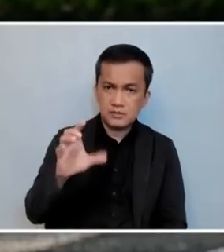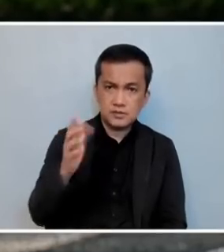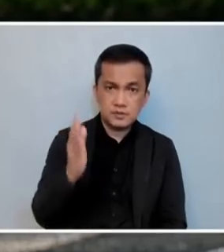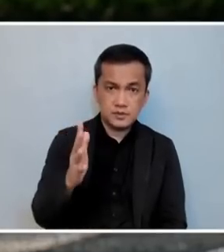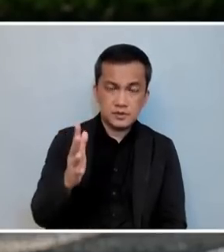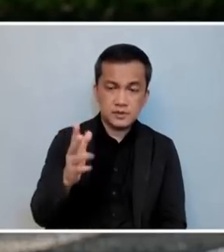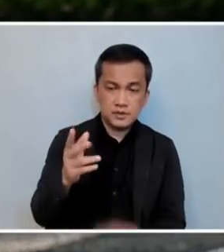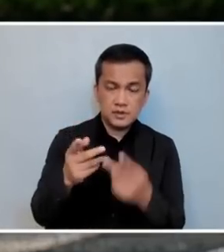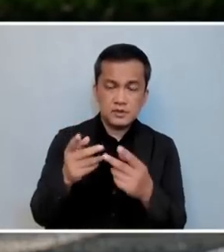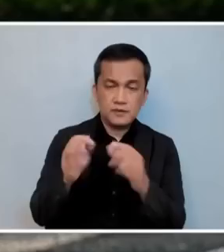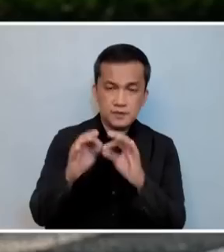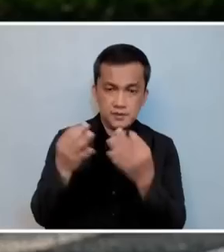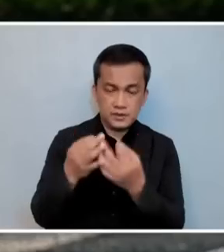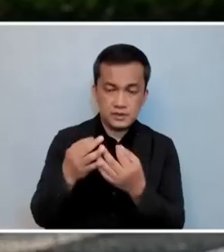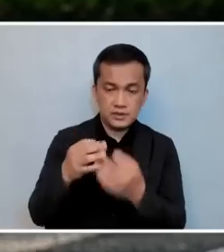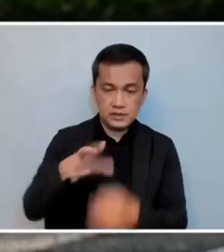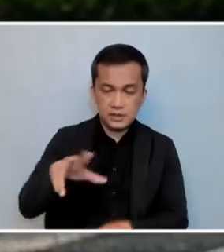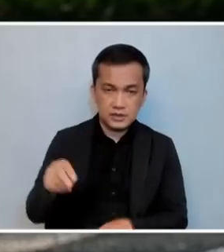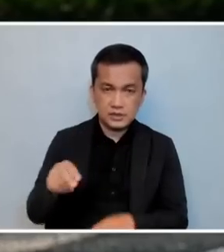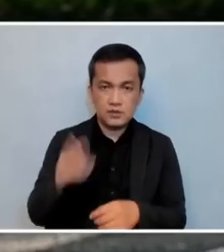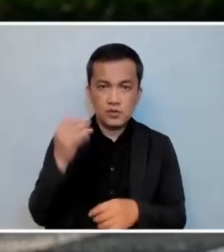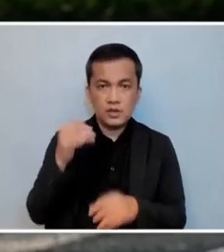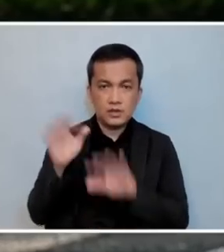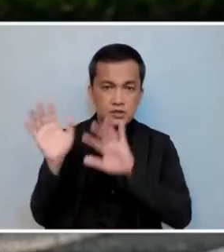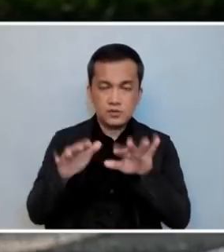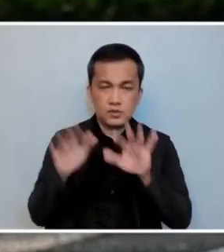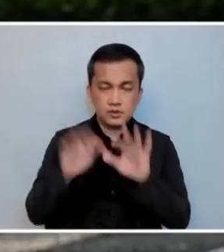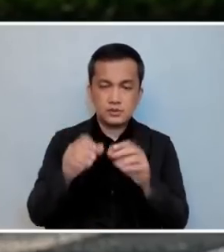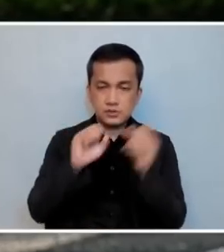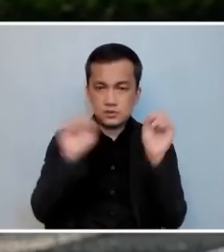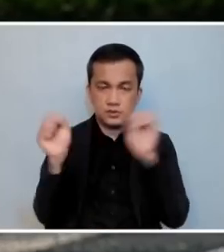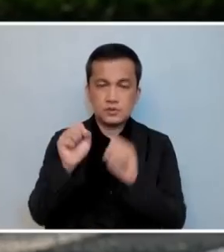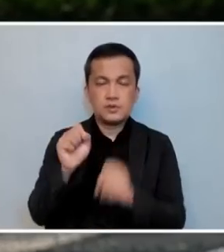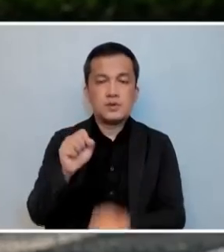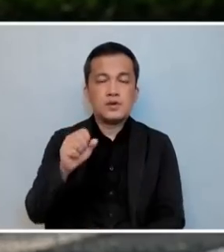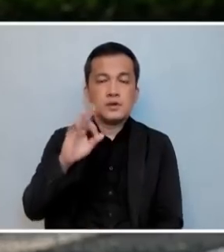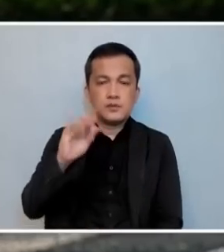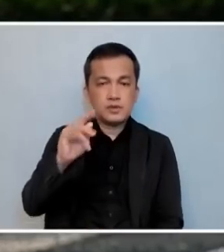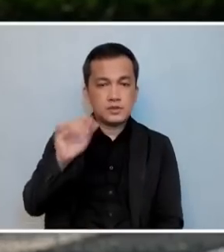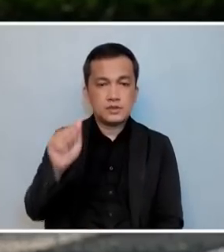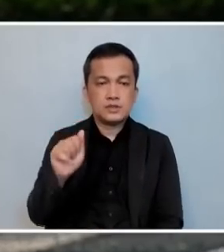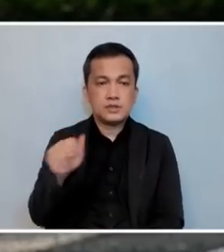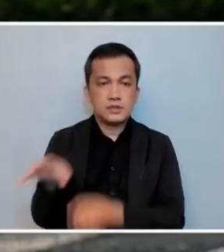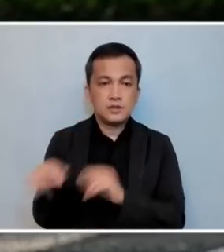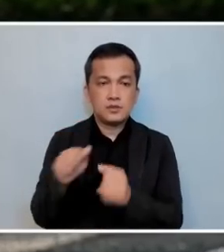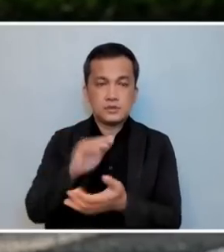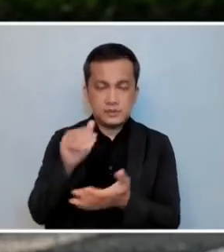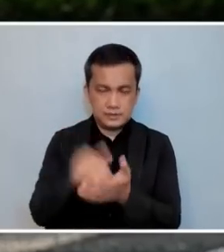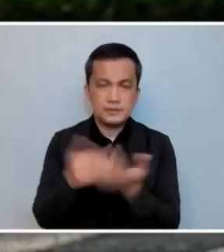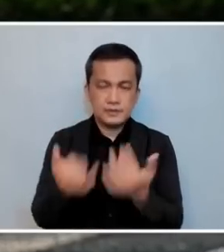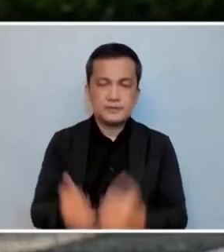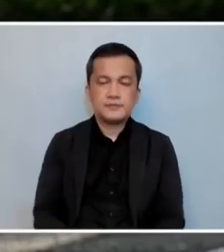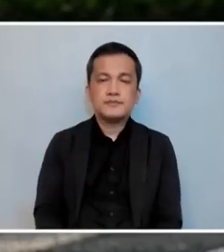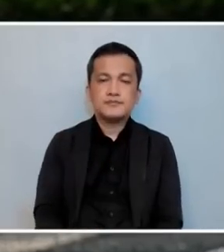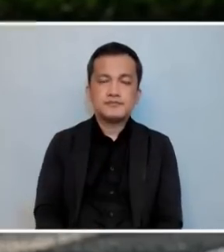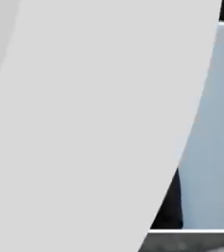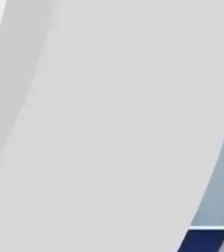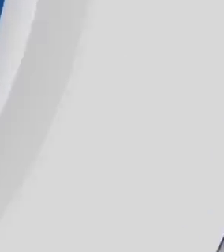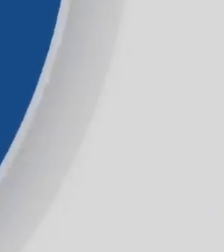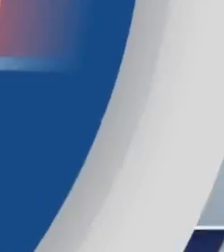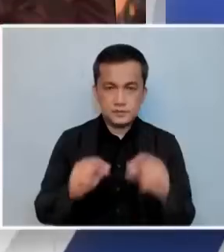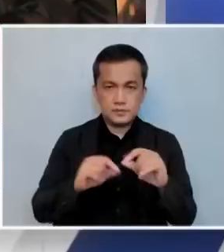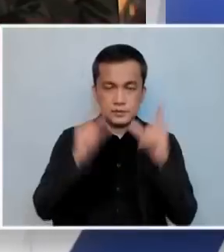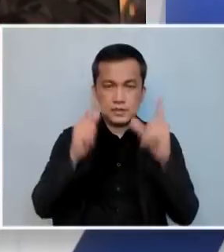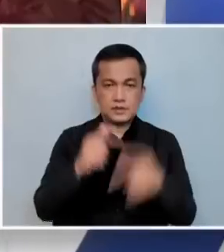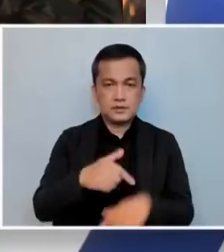pamilya sa Cagayan dahil sa pananalasa ng bagyong Florita. Nasa mga evacuation center na sila ngayon. At live na papatrol